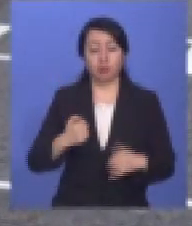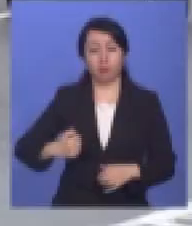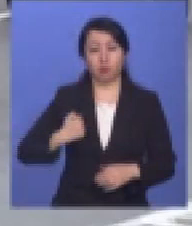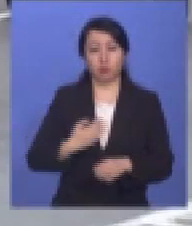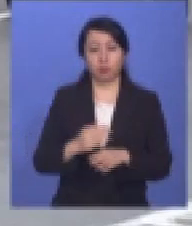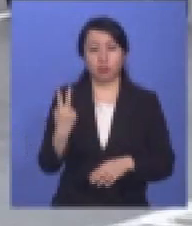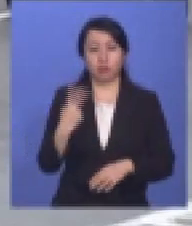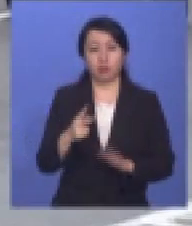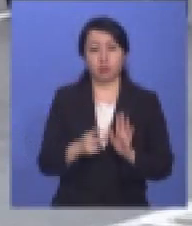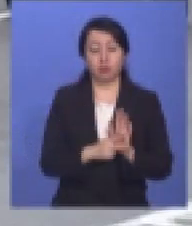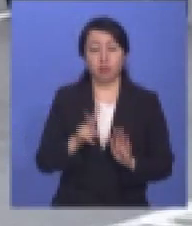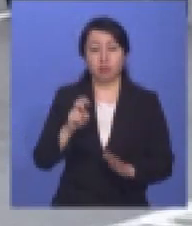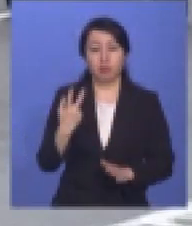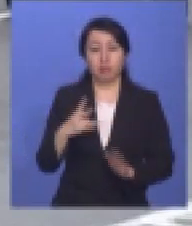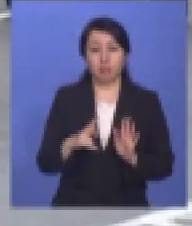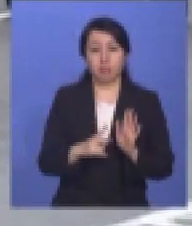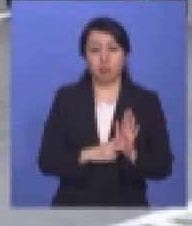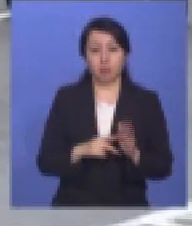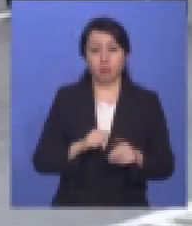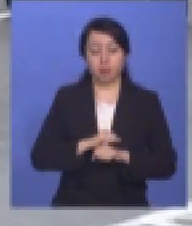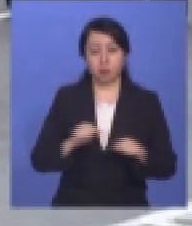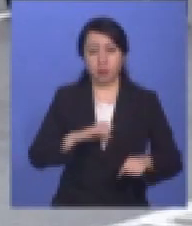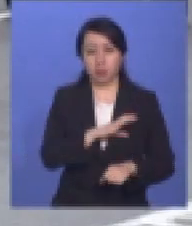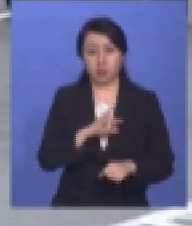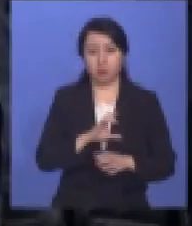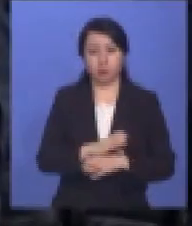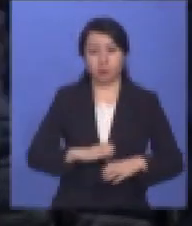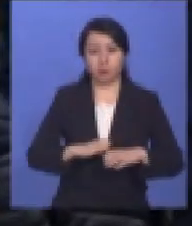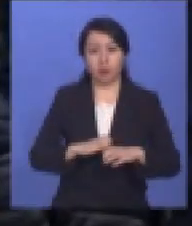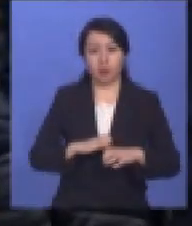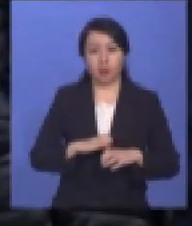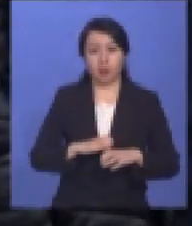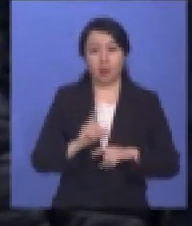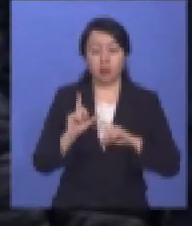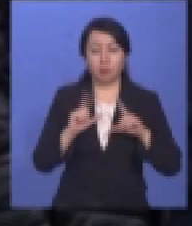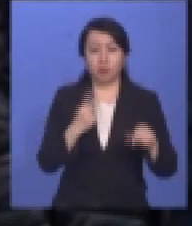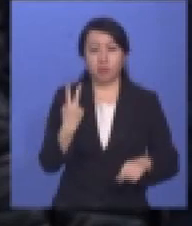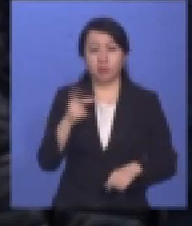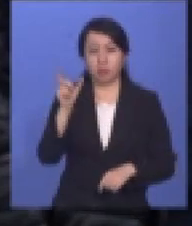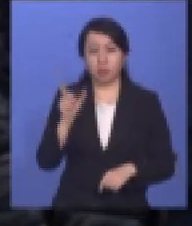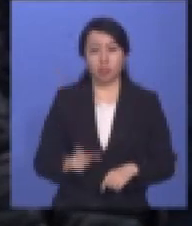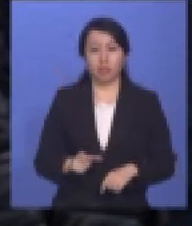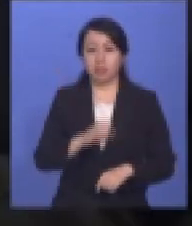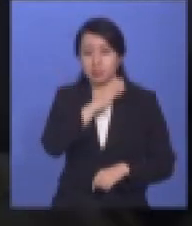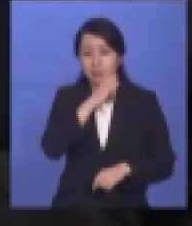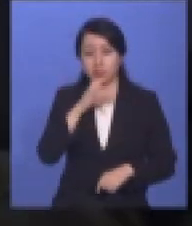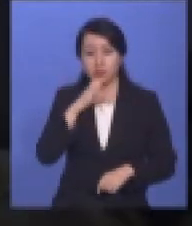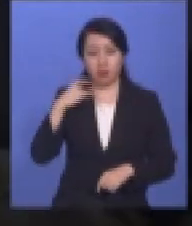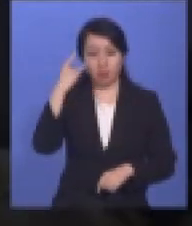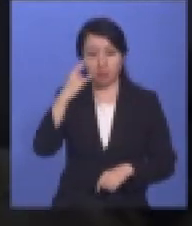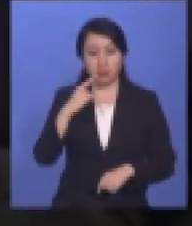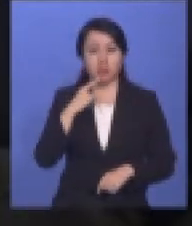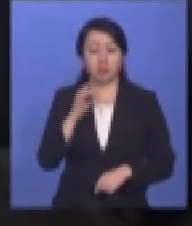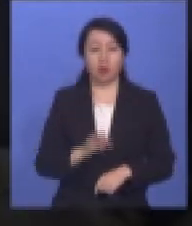часть 28-237 имени Героя Советского Союза Бауржана Мамышулы отправятся 20 человек из Северо-Казахстанской